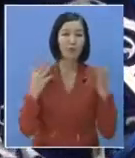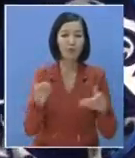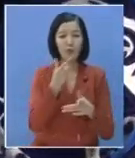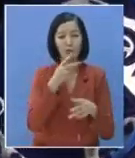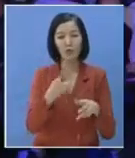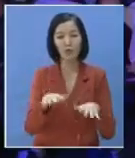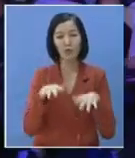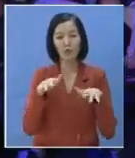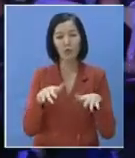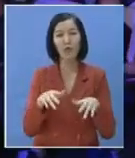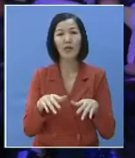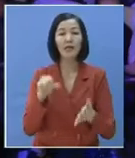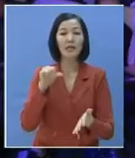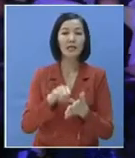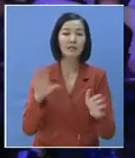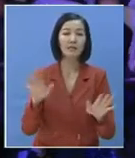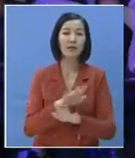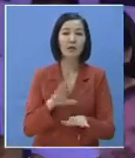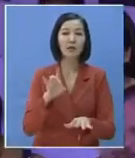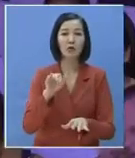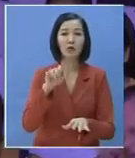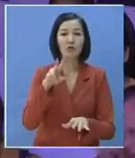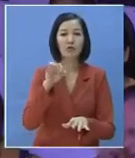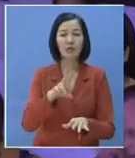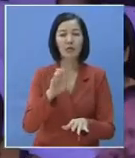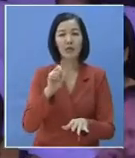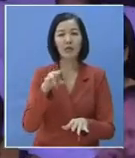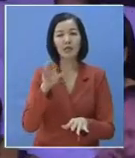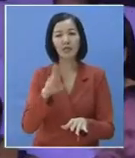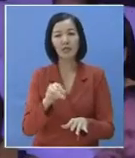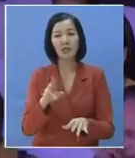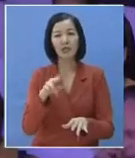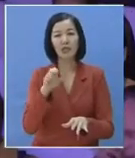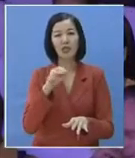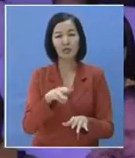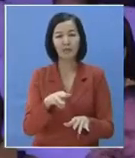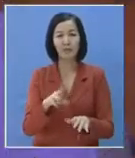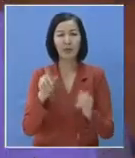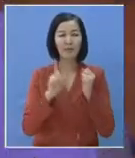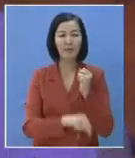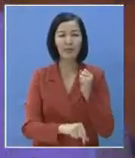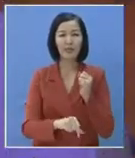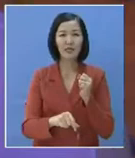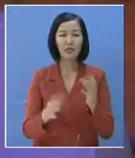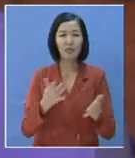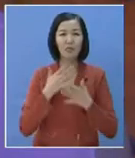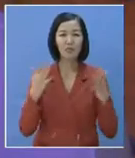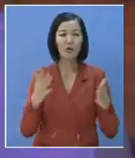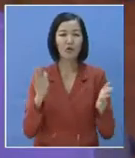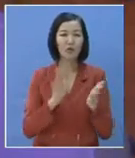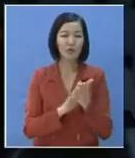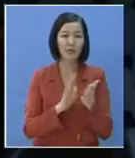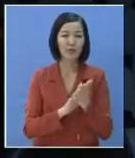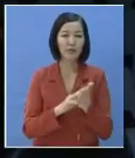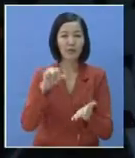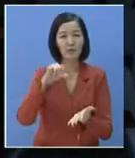аудиторию. Среди известных исполнителей – Руслан Габышев, Аржан Туденев и Джем Гюрдал. Последний сорвал массу зрительских оваций,